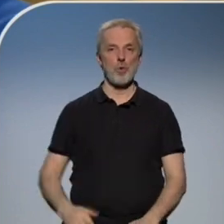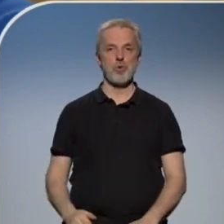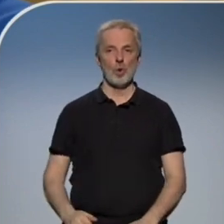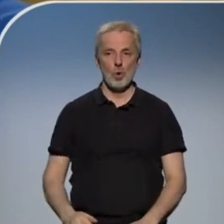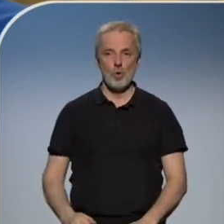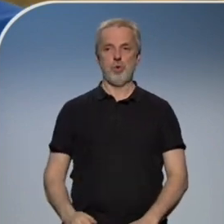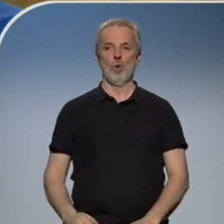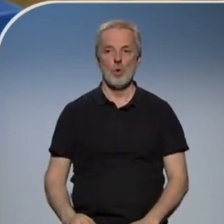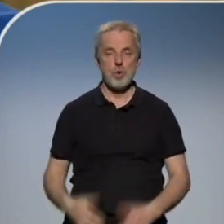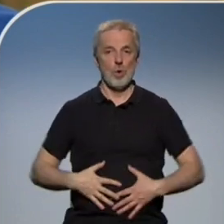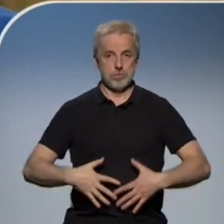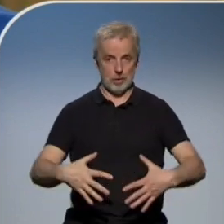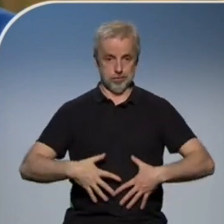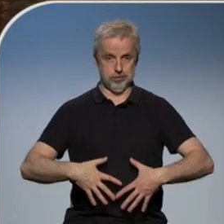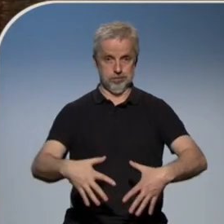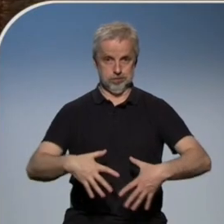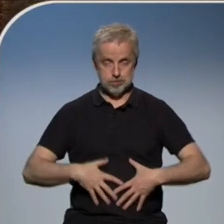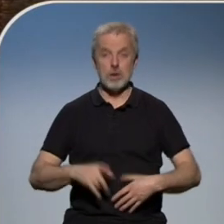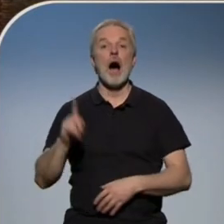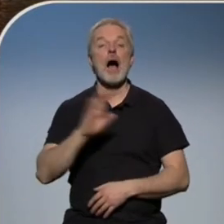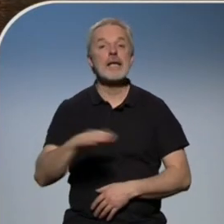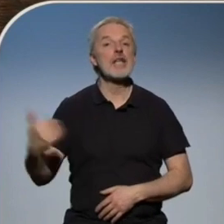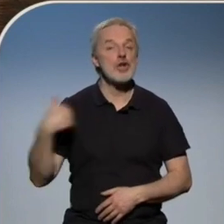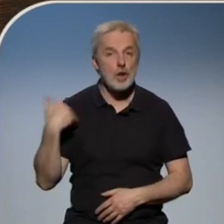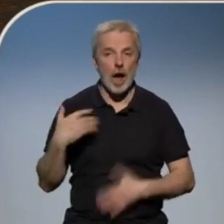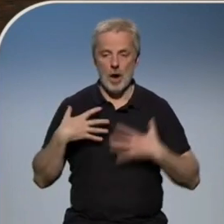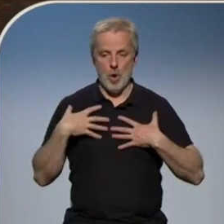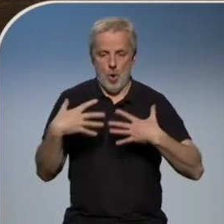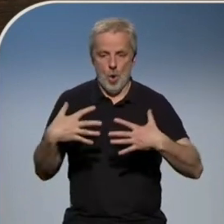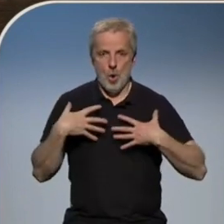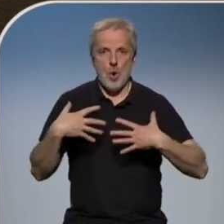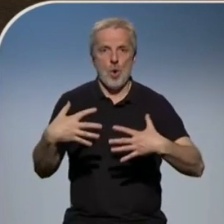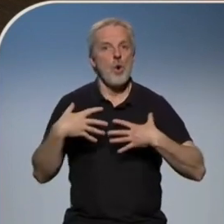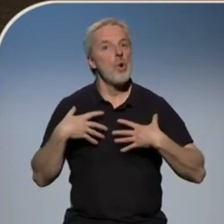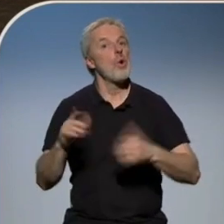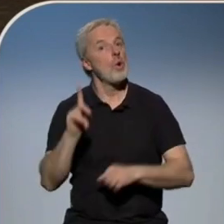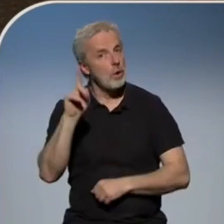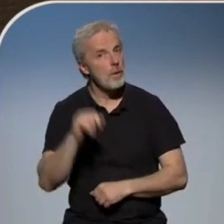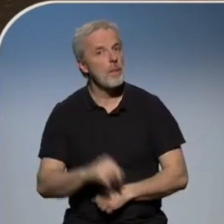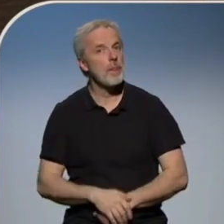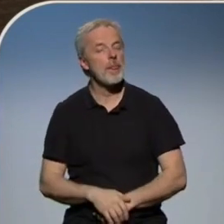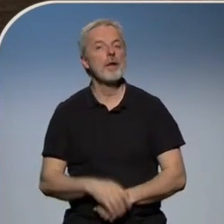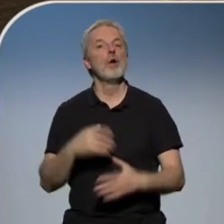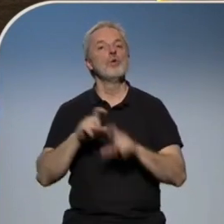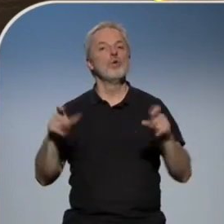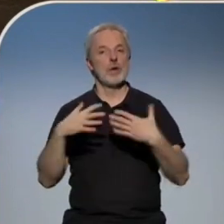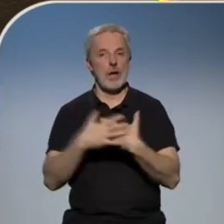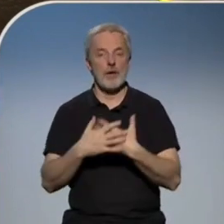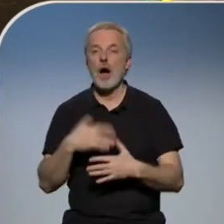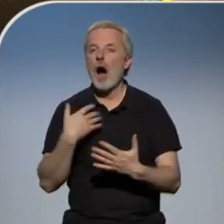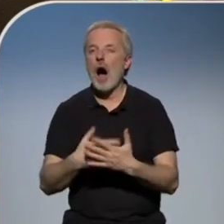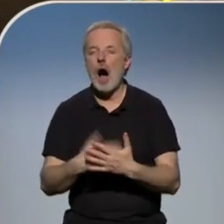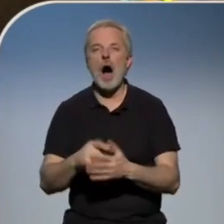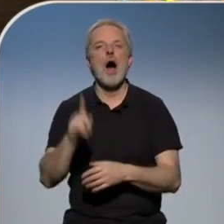se podíváte na děti, které už jsou ve školce nebo na základní škole, málo které už dýchá do bříška. Už je tam to napětí daleko větší. To znamená, že když jsme nervózní, tak